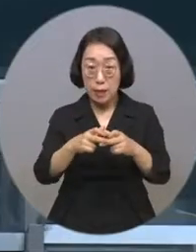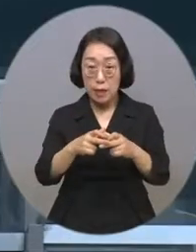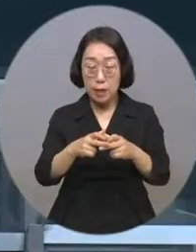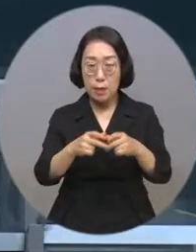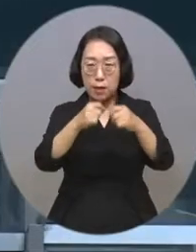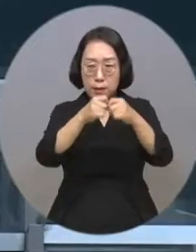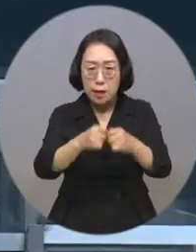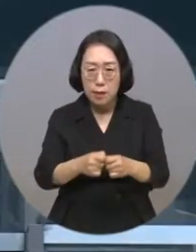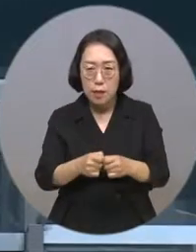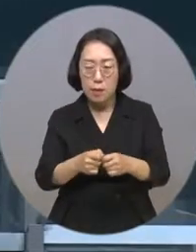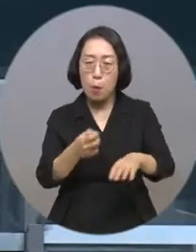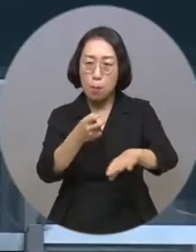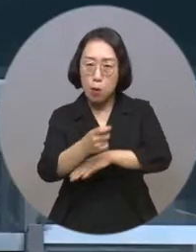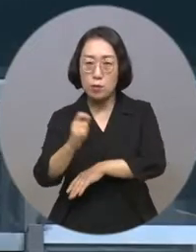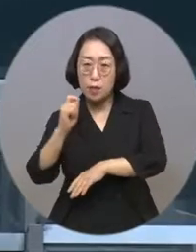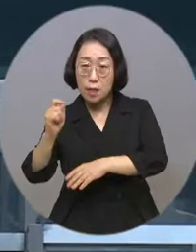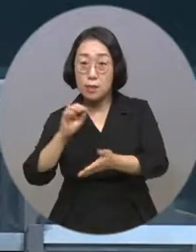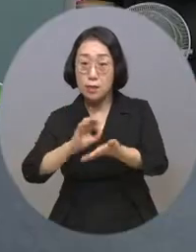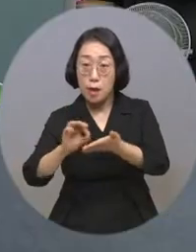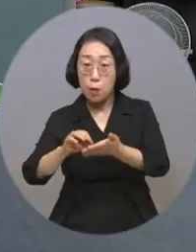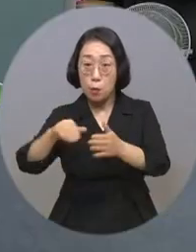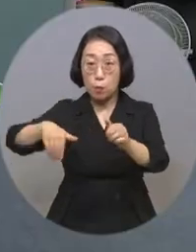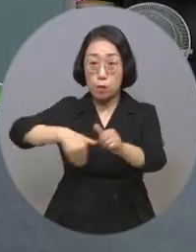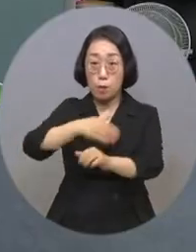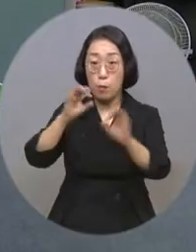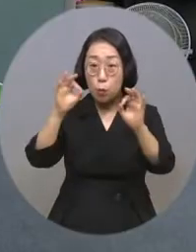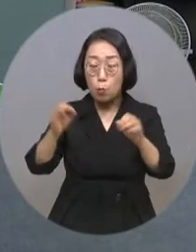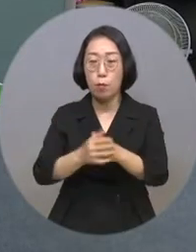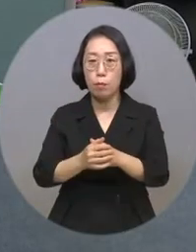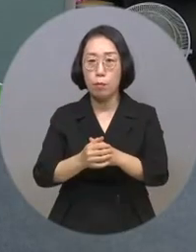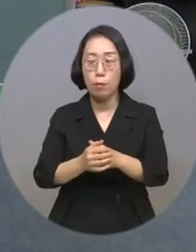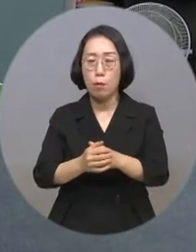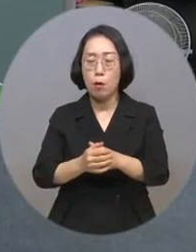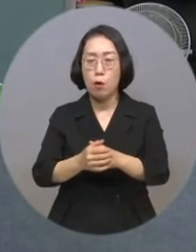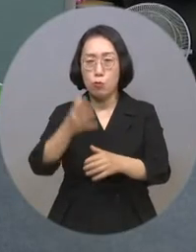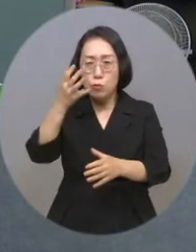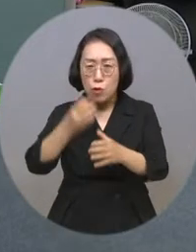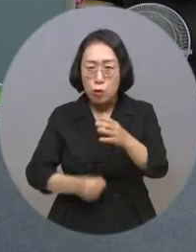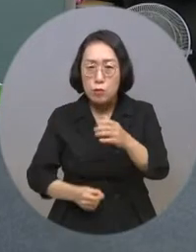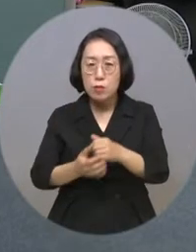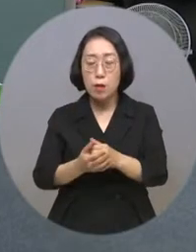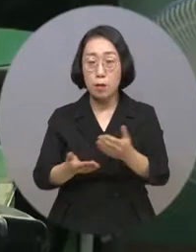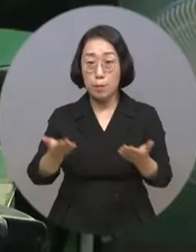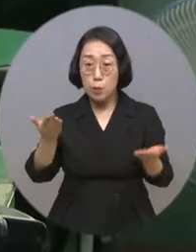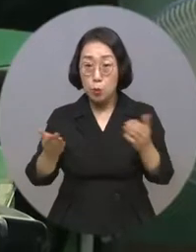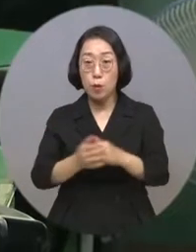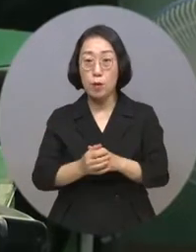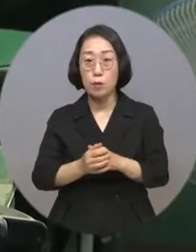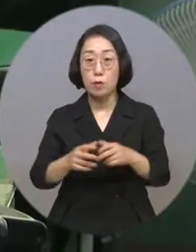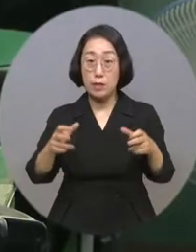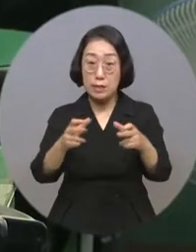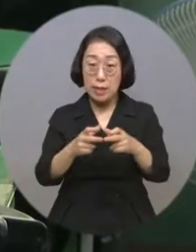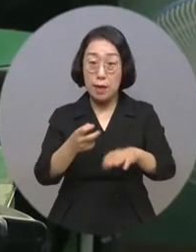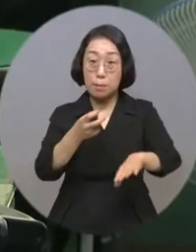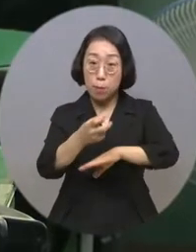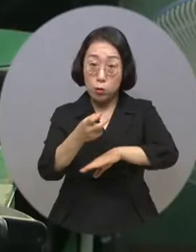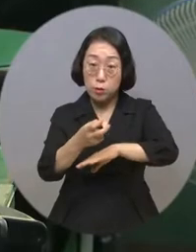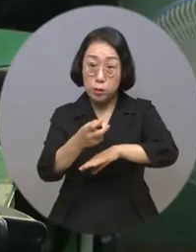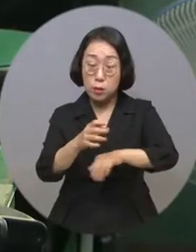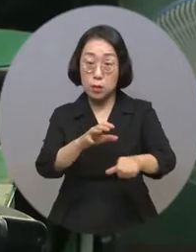보고서에 따르면 전체 교통약자의 버스 이용률은 55.1%인데 반해 장애인의 버스